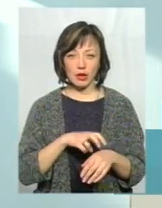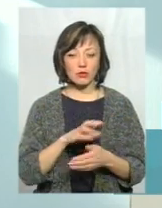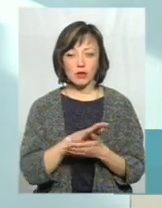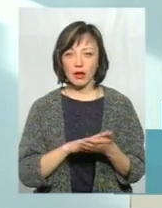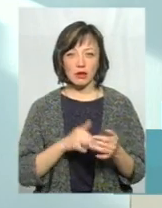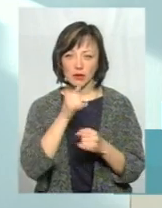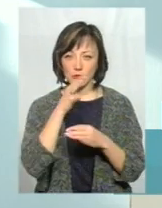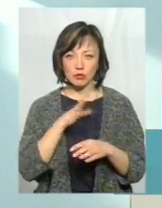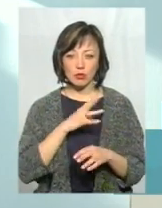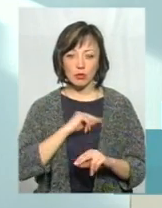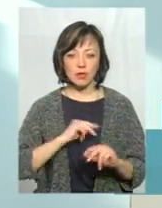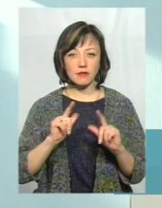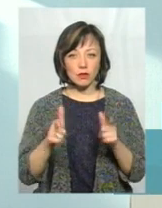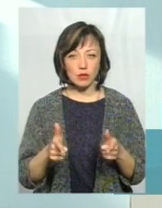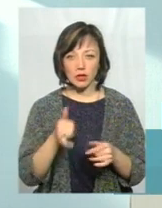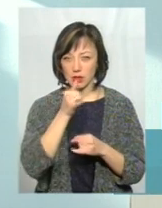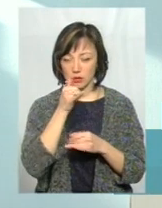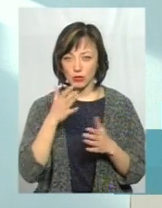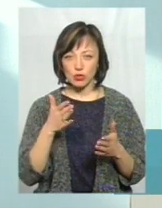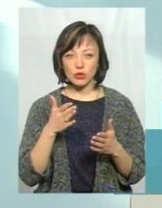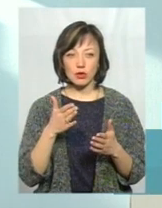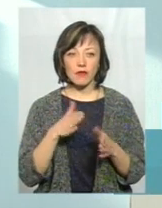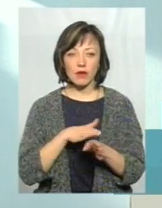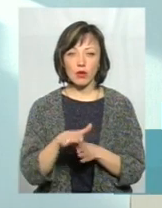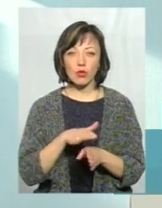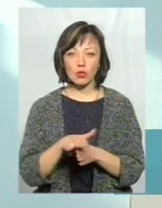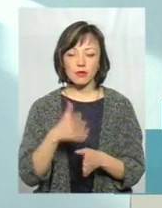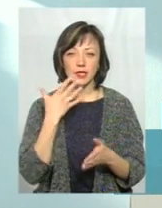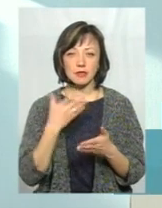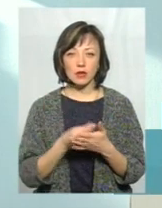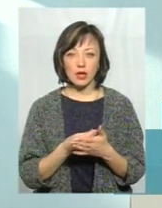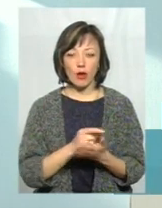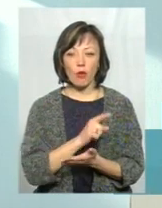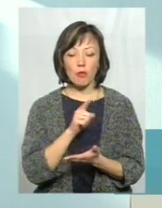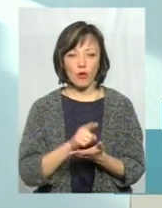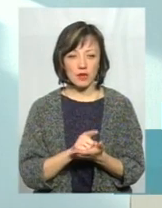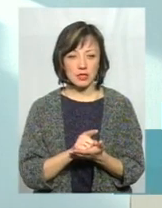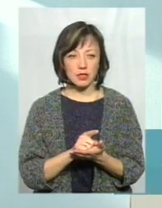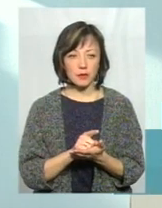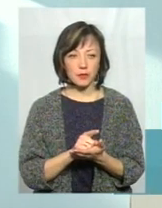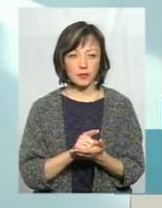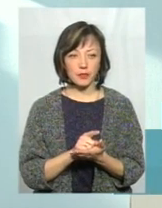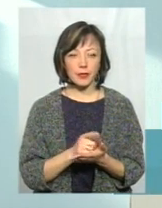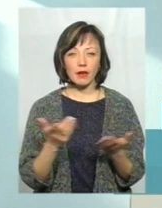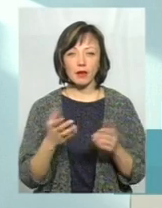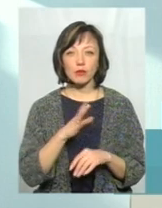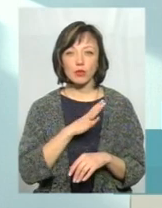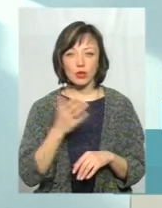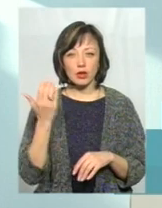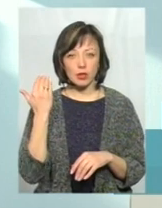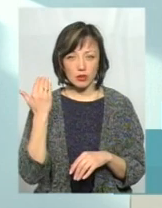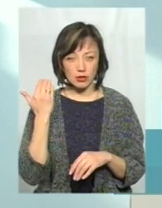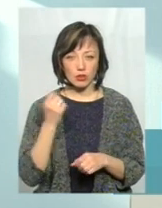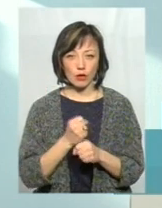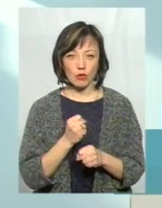не зможуть бути працевлаштовані, не зможуть виконувати свої обов'язки, які були раніше